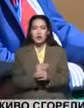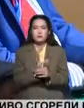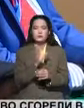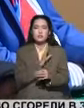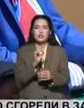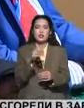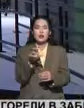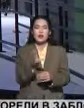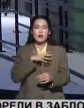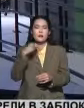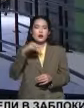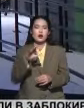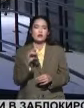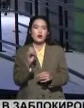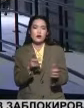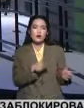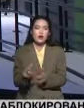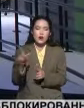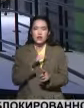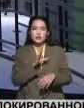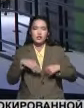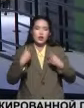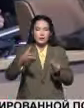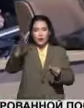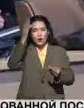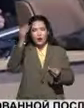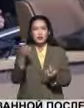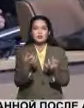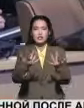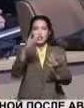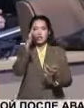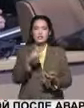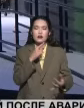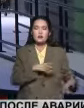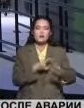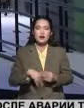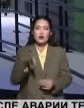непаханное. Касым-Жомарт Токаев пригласил заинтересованные стороны изучить потенциал Казахстана в данной отрасли.